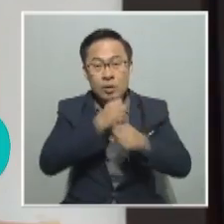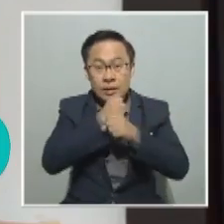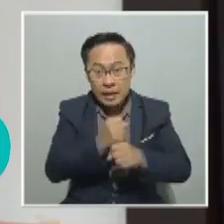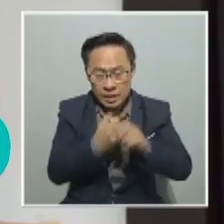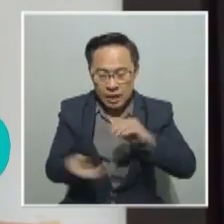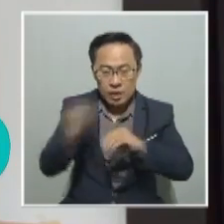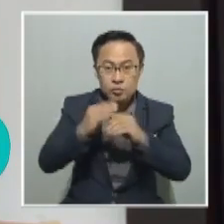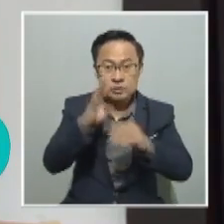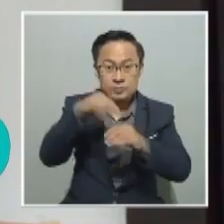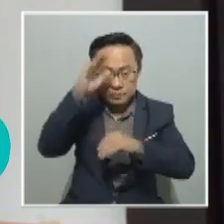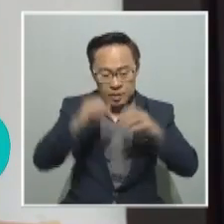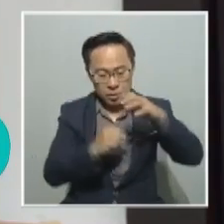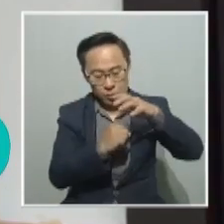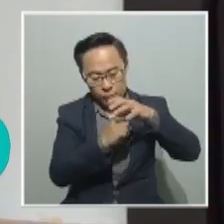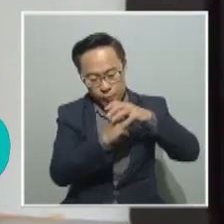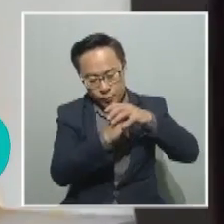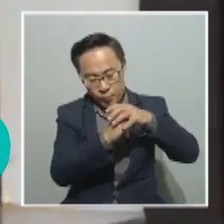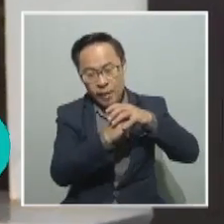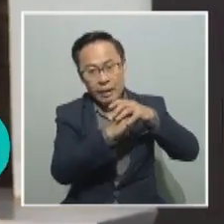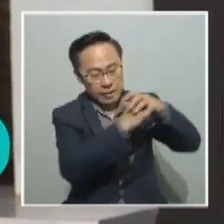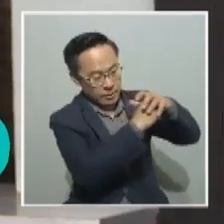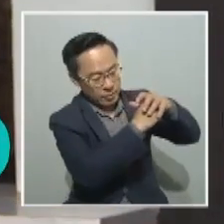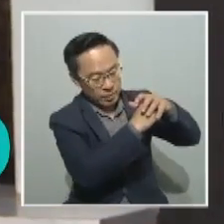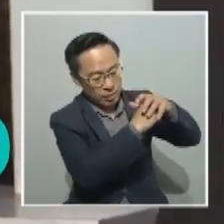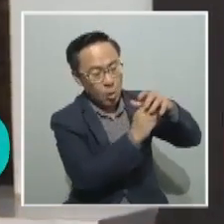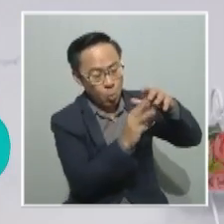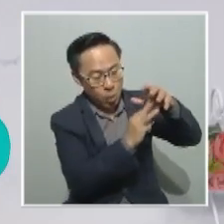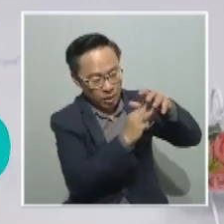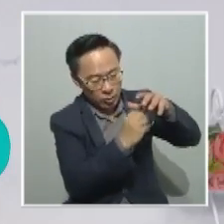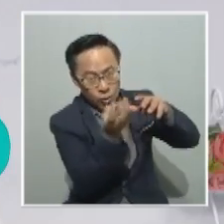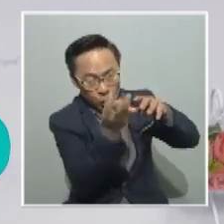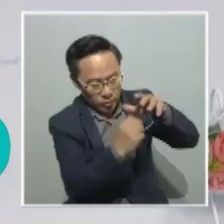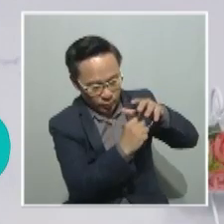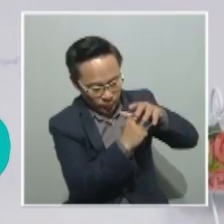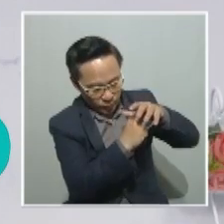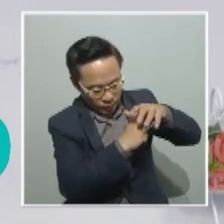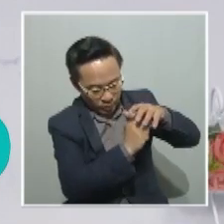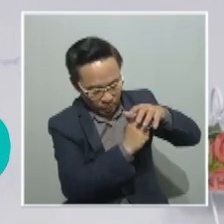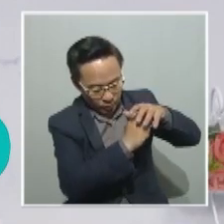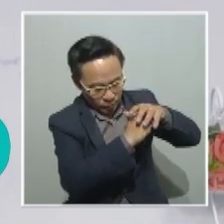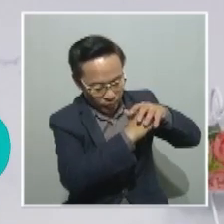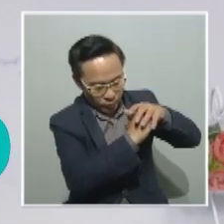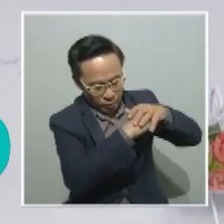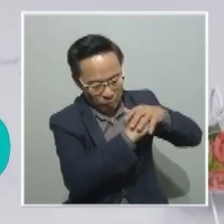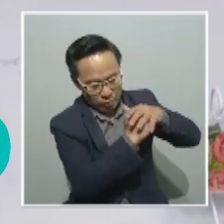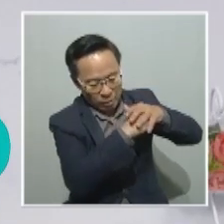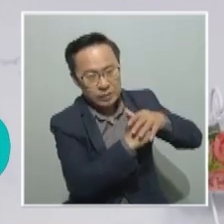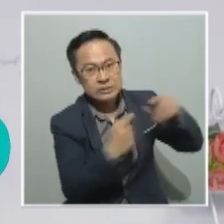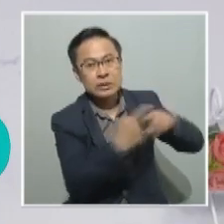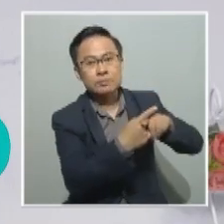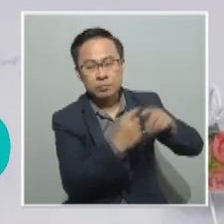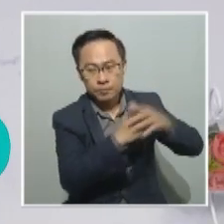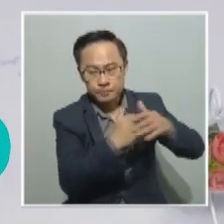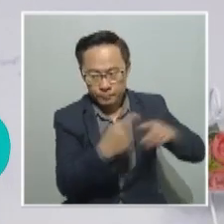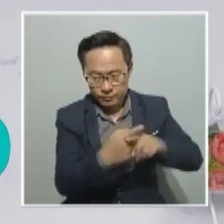นตอนหลังก็เห็นไหมพวกมนุษย์ที่สามารถต่อไหล่ตัวเองได ้อันนั้น เกี่ยวไหมครับ พวกนั้นเนี่ยไหล่เขาจะไม่มีทางติดเพราะว่าเขาเรียกไฮเปอร์อีลาสติกซินโด